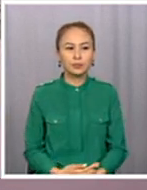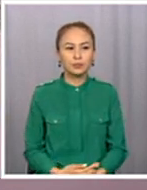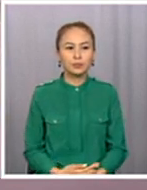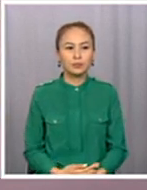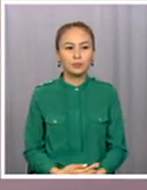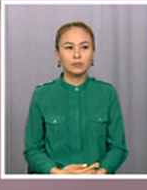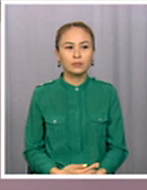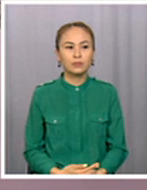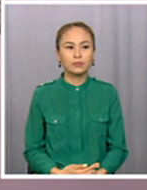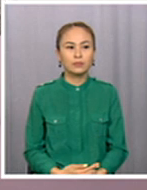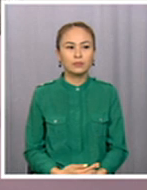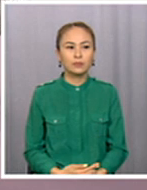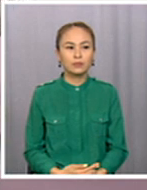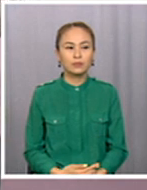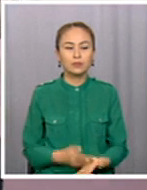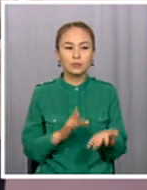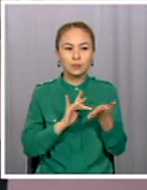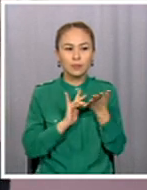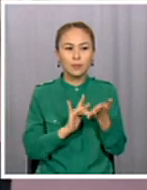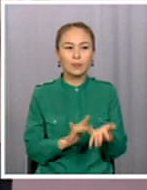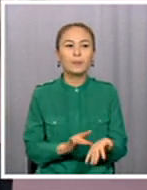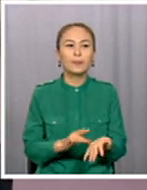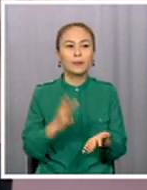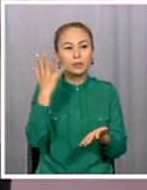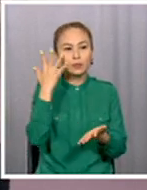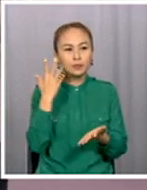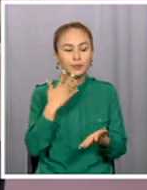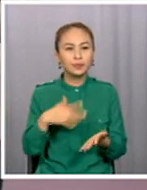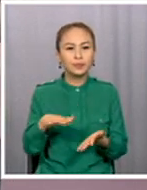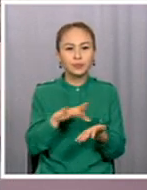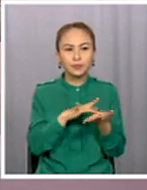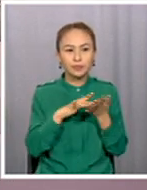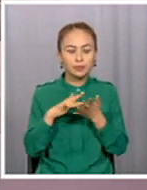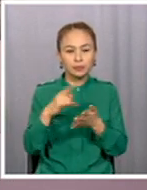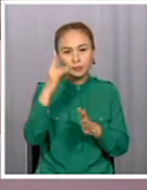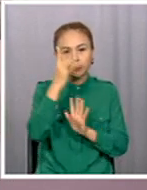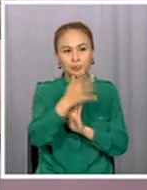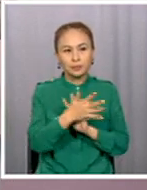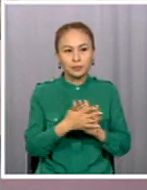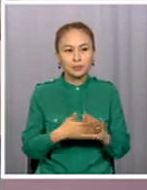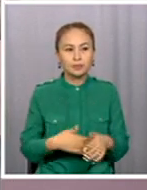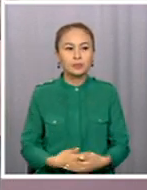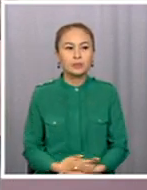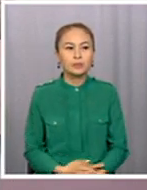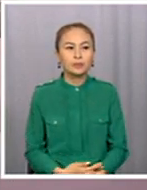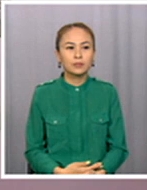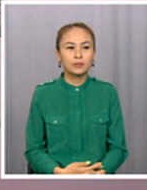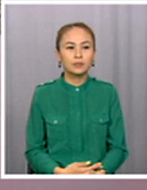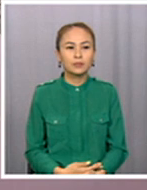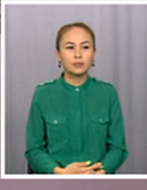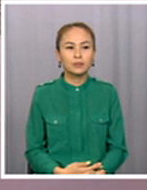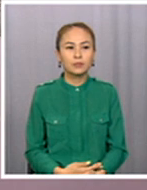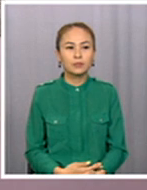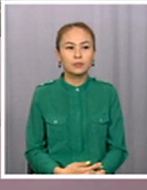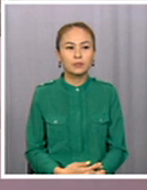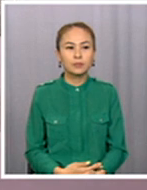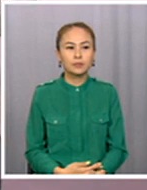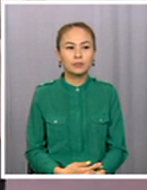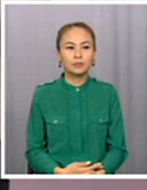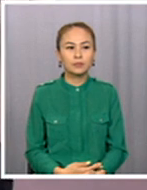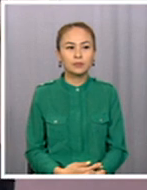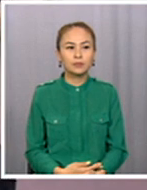Иә, туризм саяхатқа шығу дегенді білдіреді. Келесі